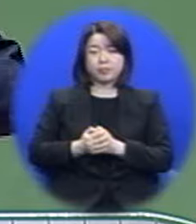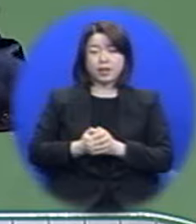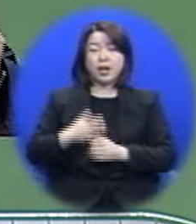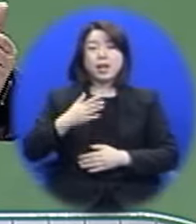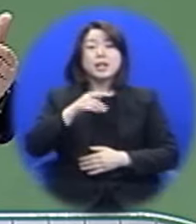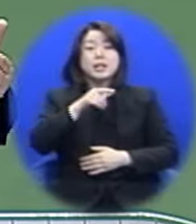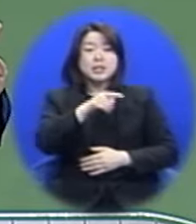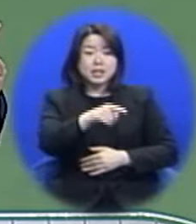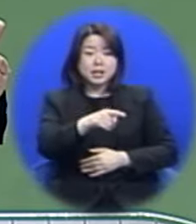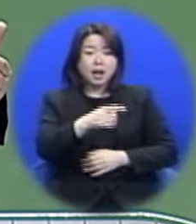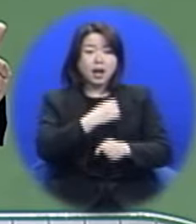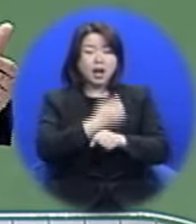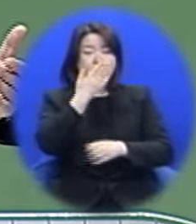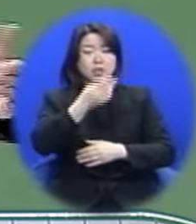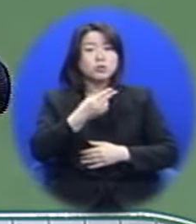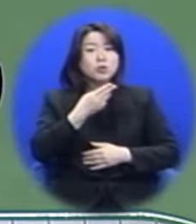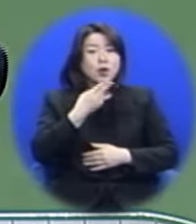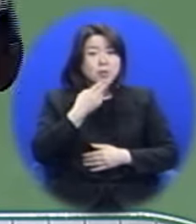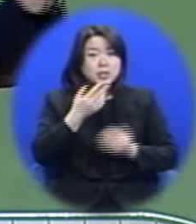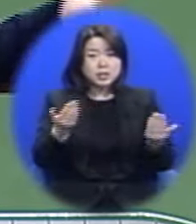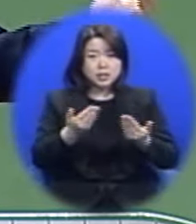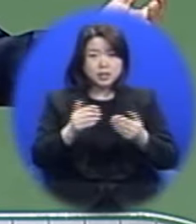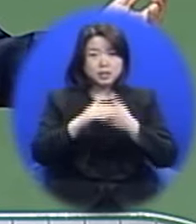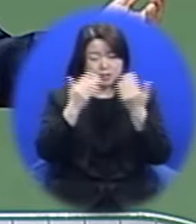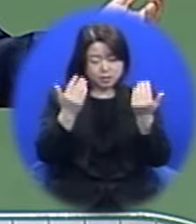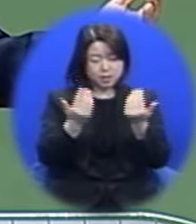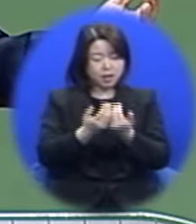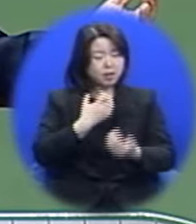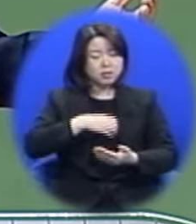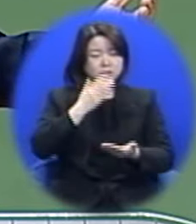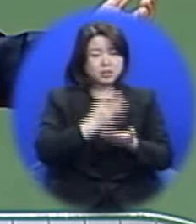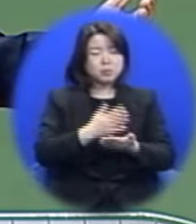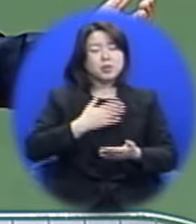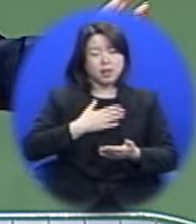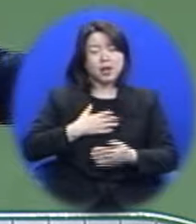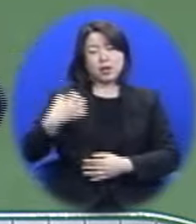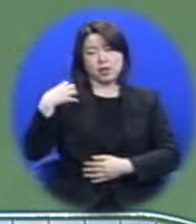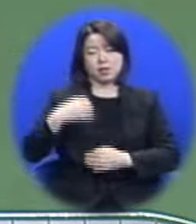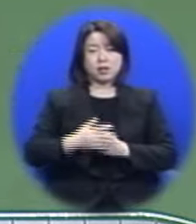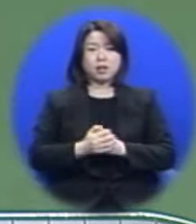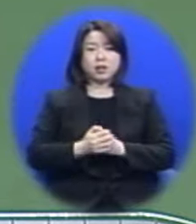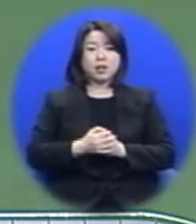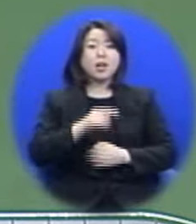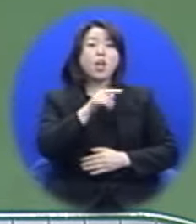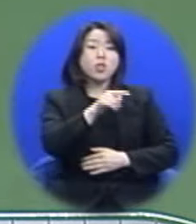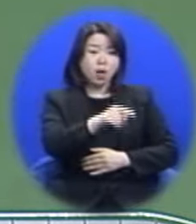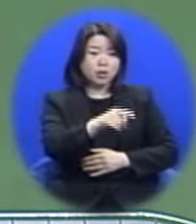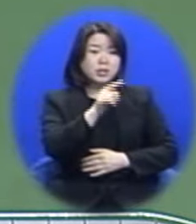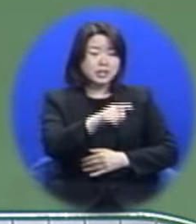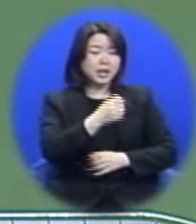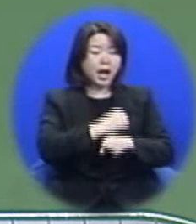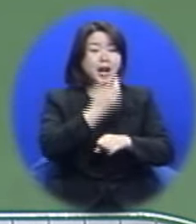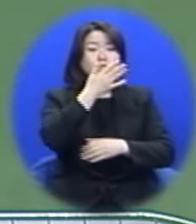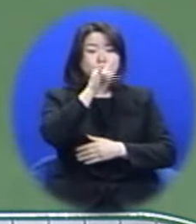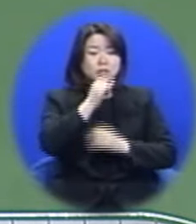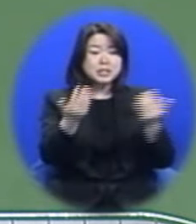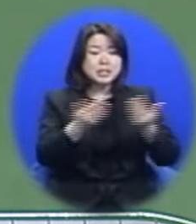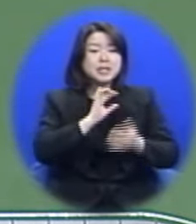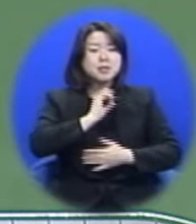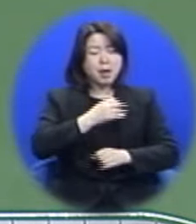내가 할 수 없는 일 걱정하지 마. 다 내가 다 하는 거야. 너는 너가 할 수 있는 일만 하면 돼.